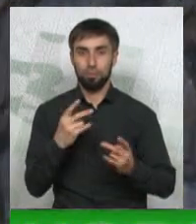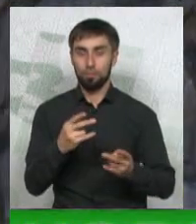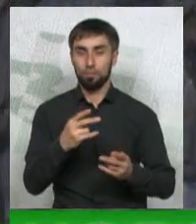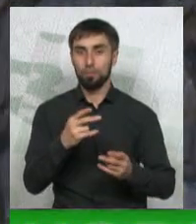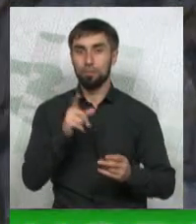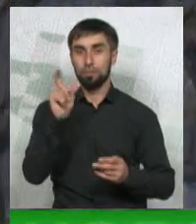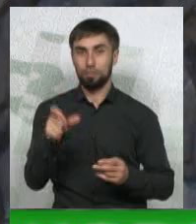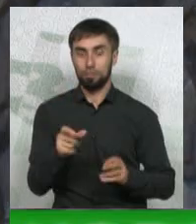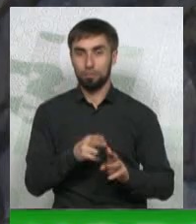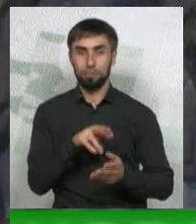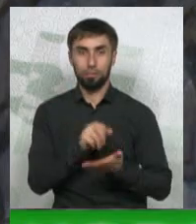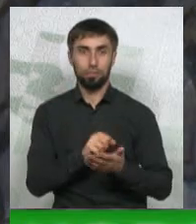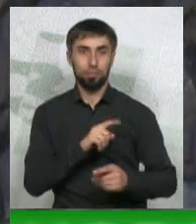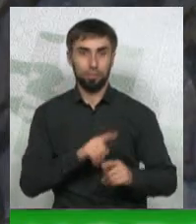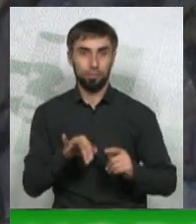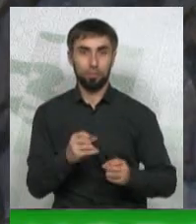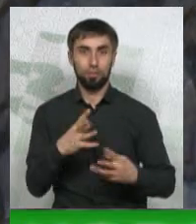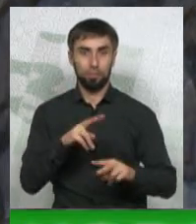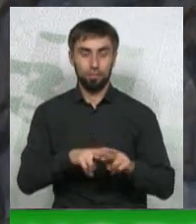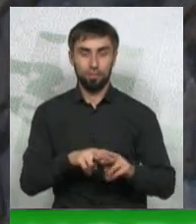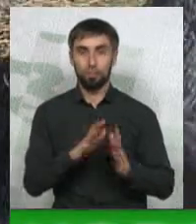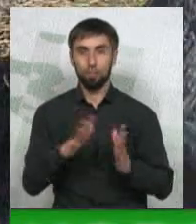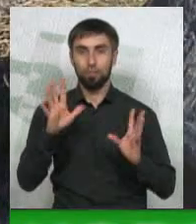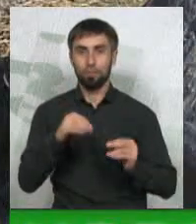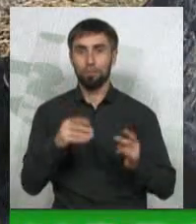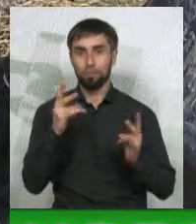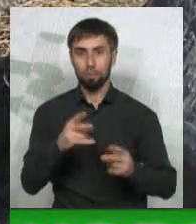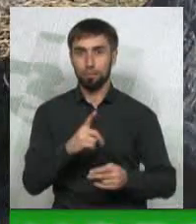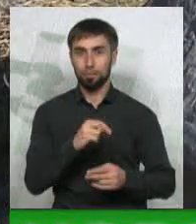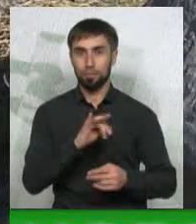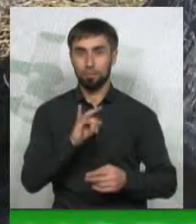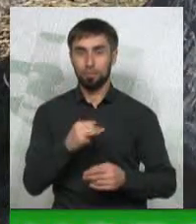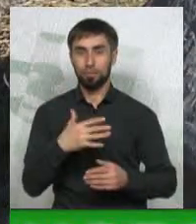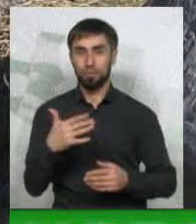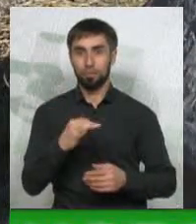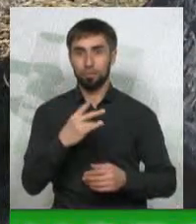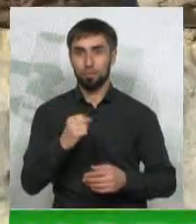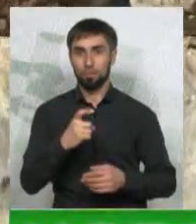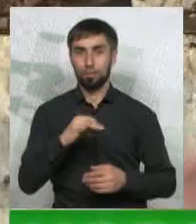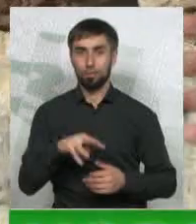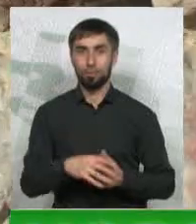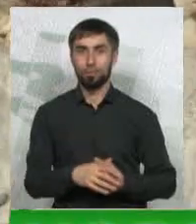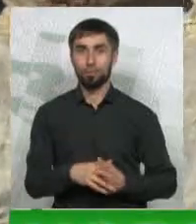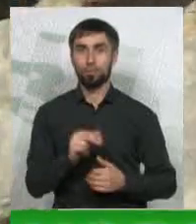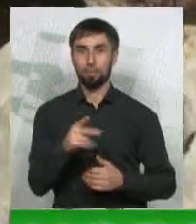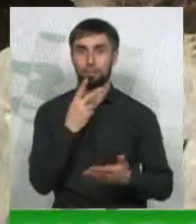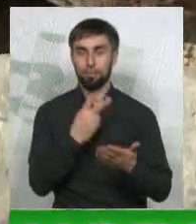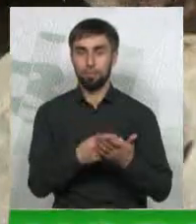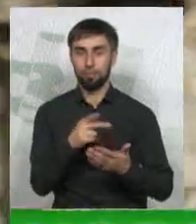Неизвестные действовали быстро и сразу в нескольких местах. Больше всего пострадал забор и правая стена храма.